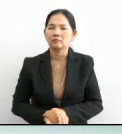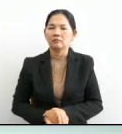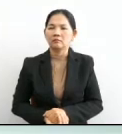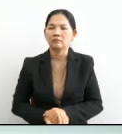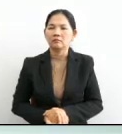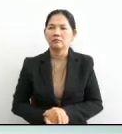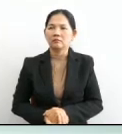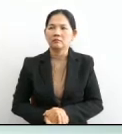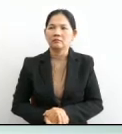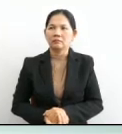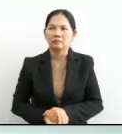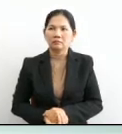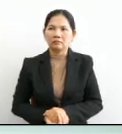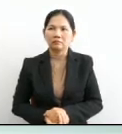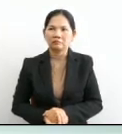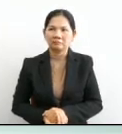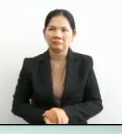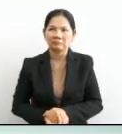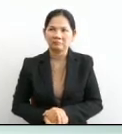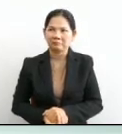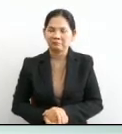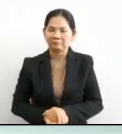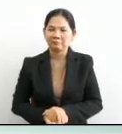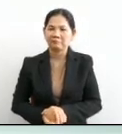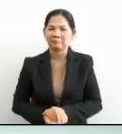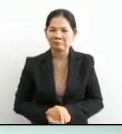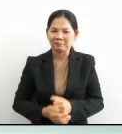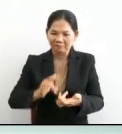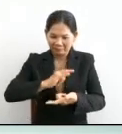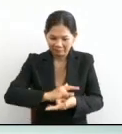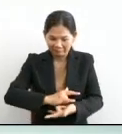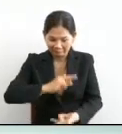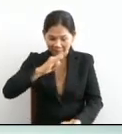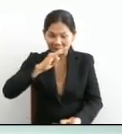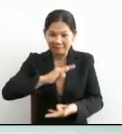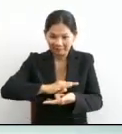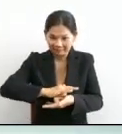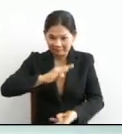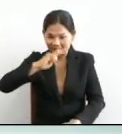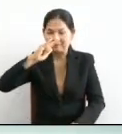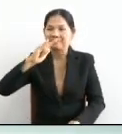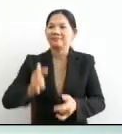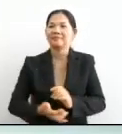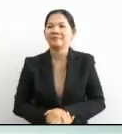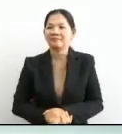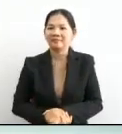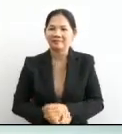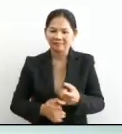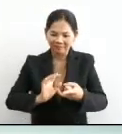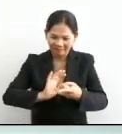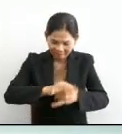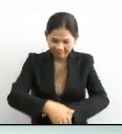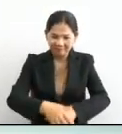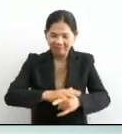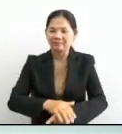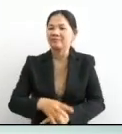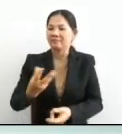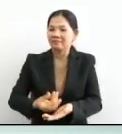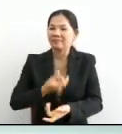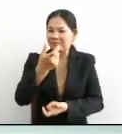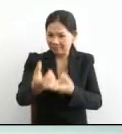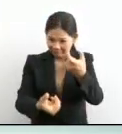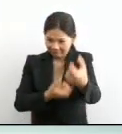đầm bấy bằng cao này cái này cụ xu mà nhớ chà bằng cao này cái có cả này vô đầm lồng mí từ lúa những bạn ấy